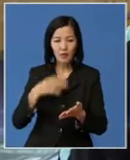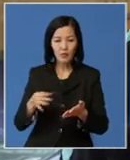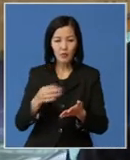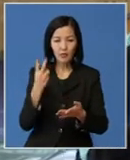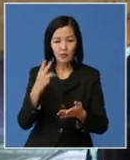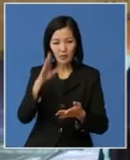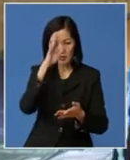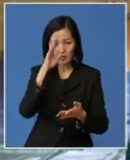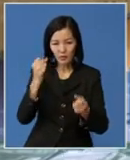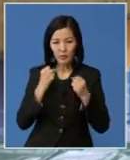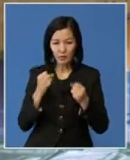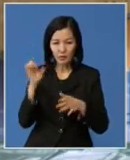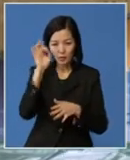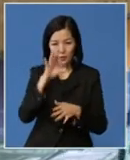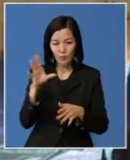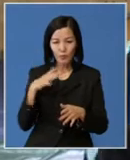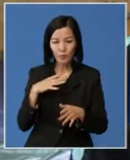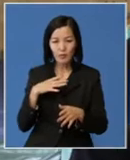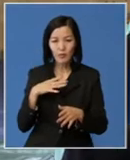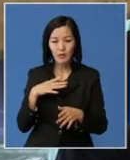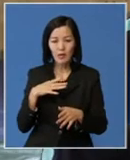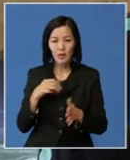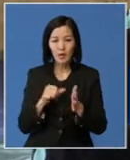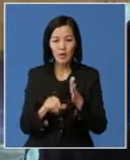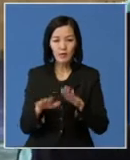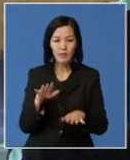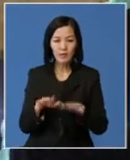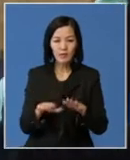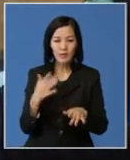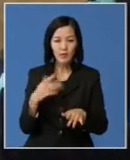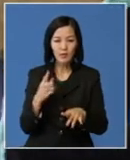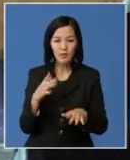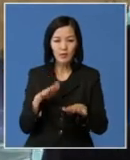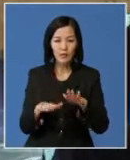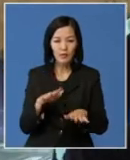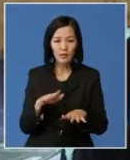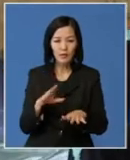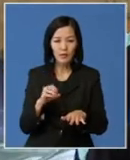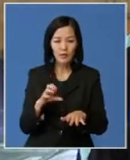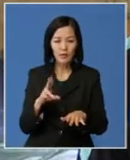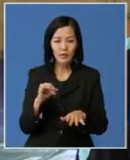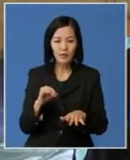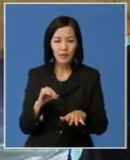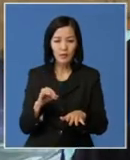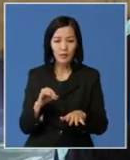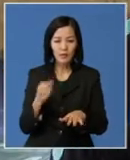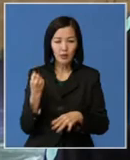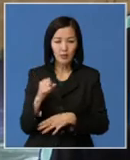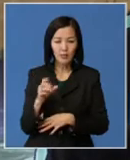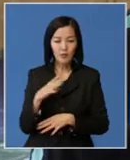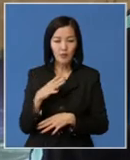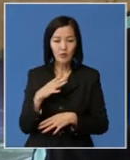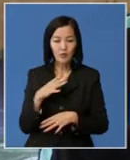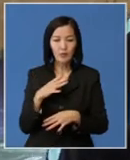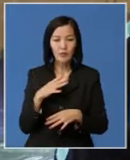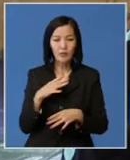бала барып чемпион болып қайттық. Мен Мәулетханов Мерей 60 килограммда 51 килограммда Құрбаев Исқар чемпион болып қайттық. Ол